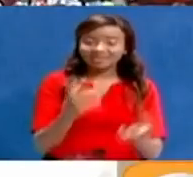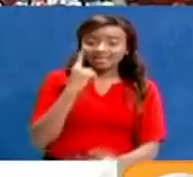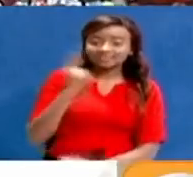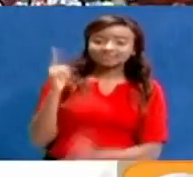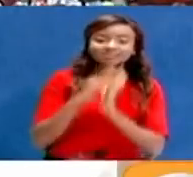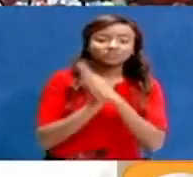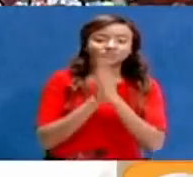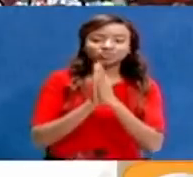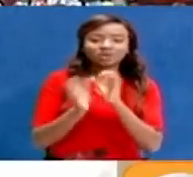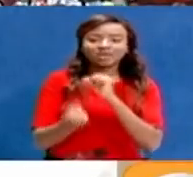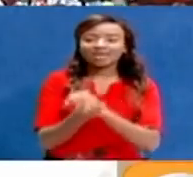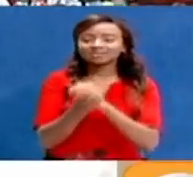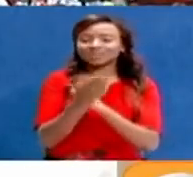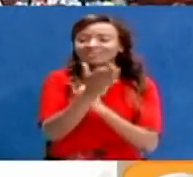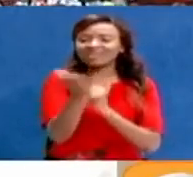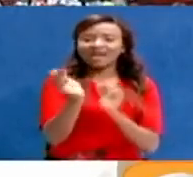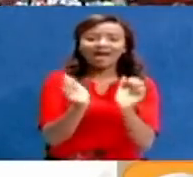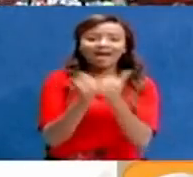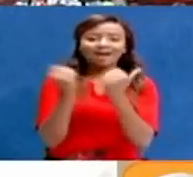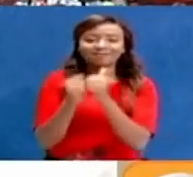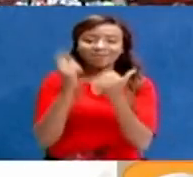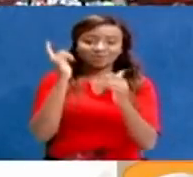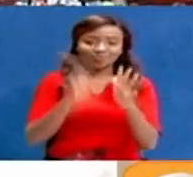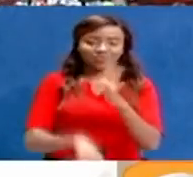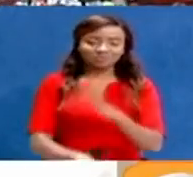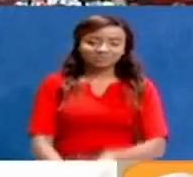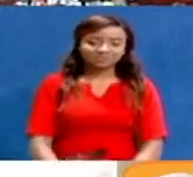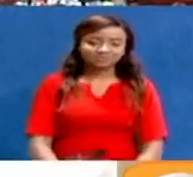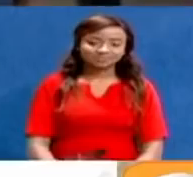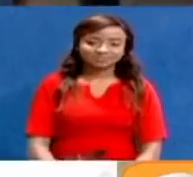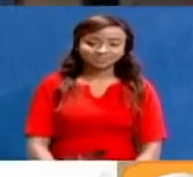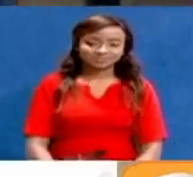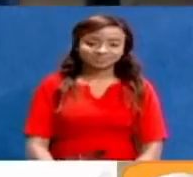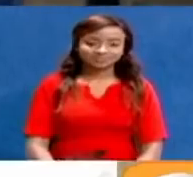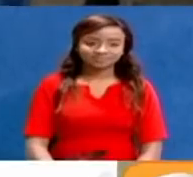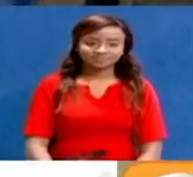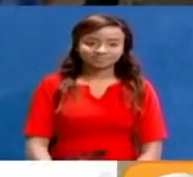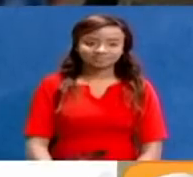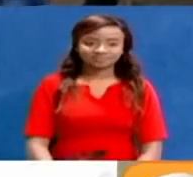Gatete Njoroge alishuhudia shughuli hii na hii hapa taarifa yake.